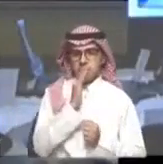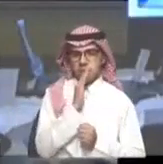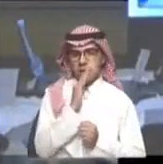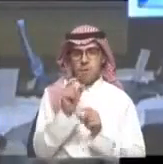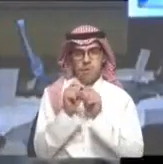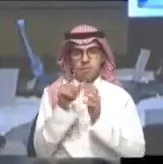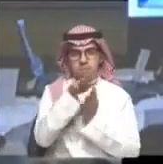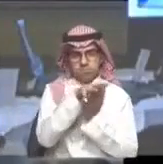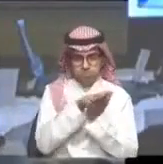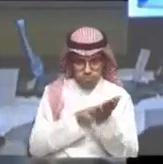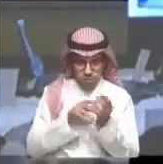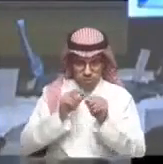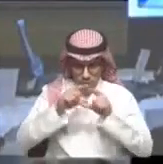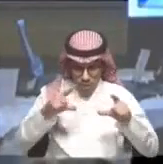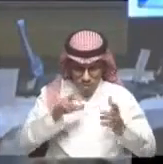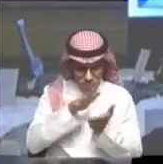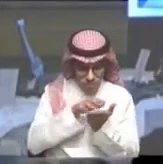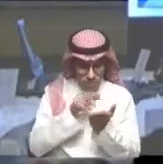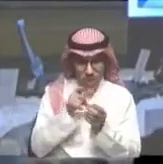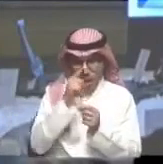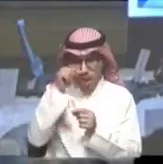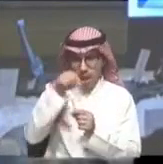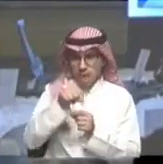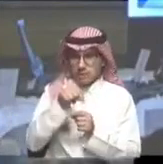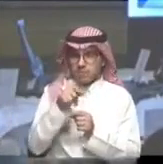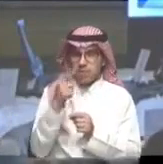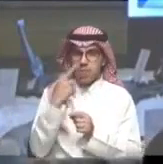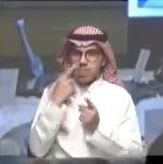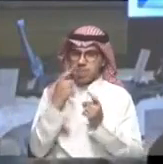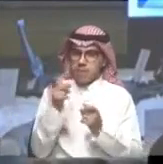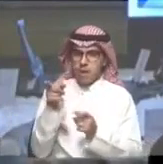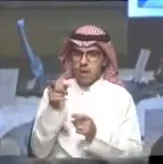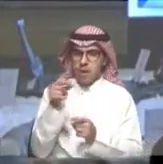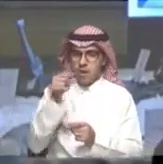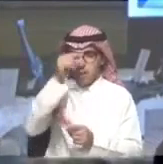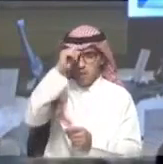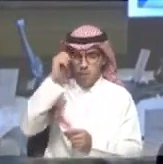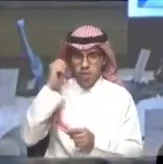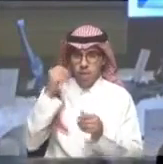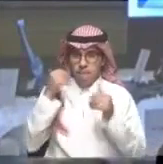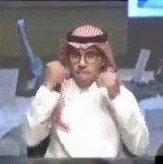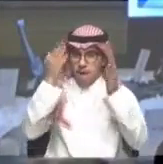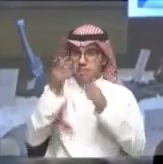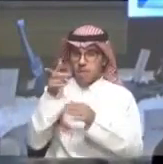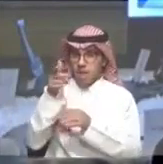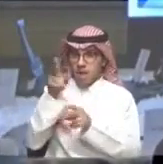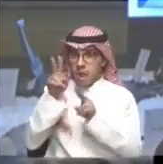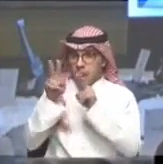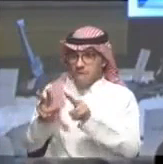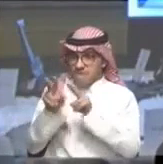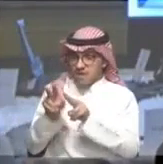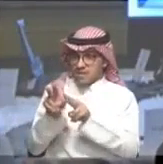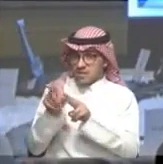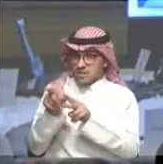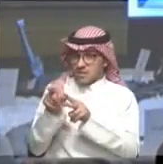أصدر بيان في هذا الجانب على الحوثي أن يقرأ ما بين السطور. راح تكون المبادرة في حال استخدام